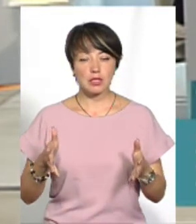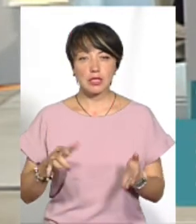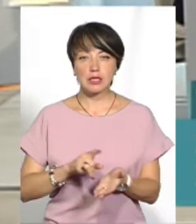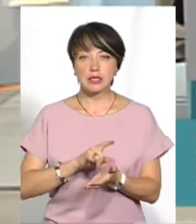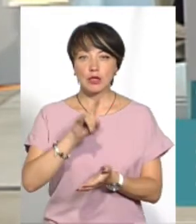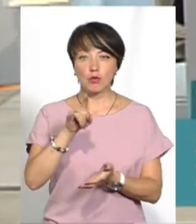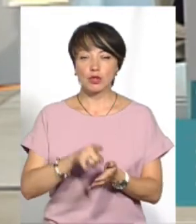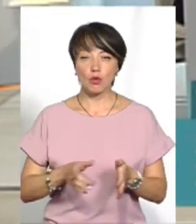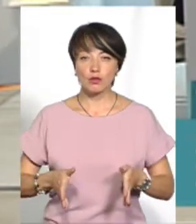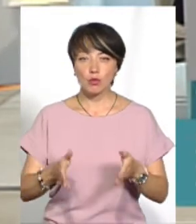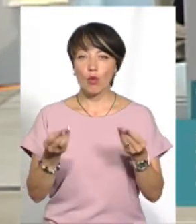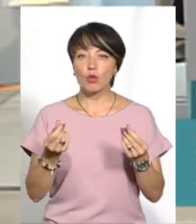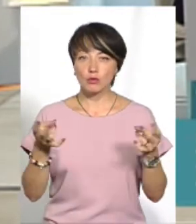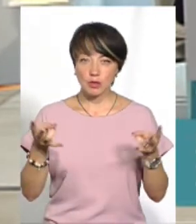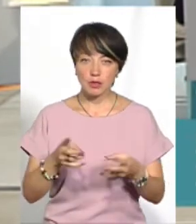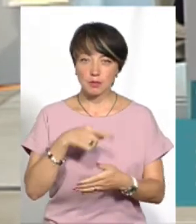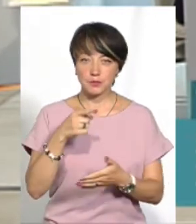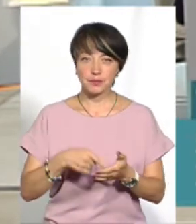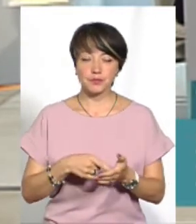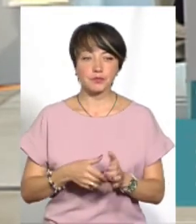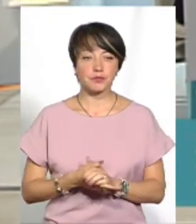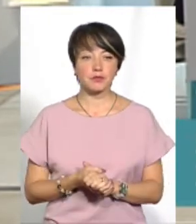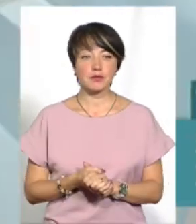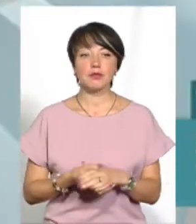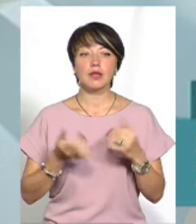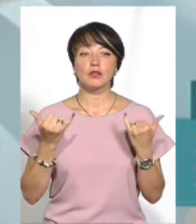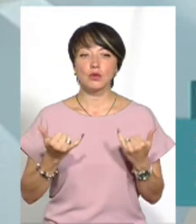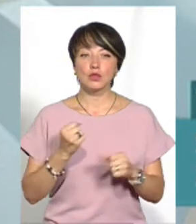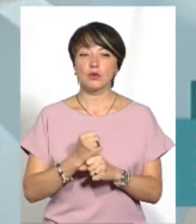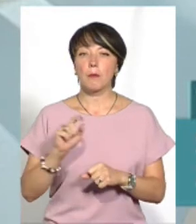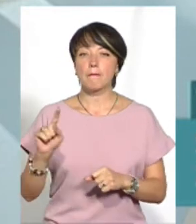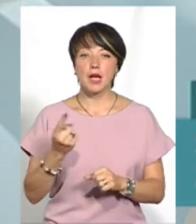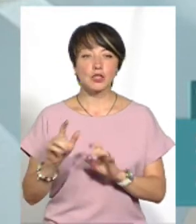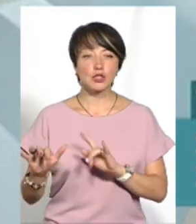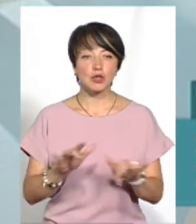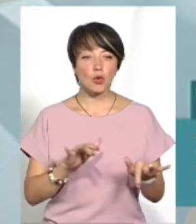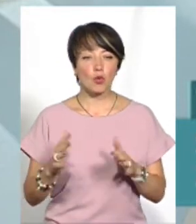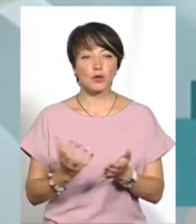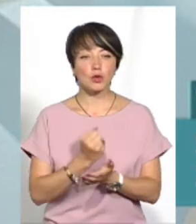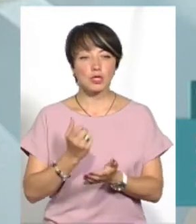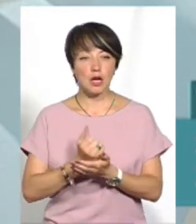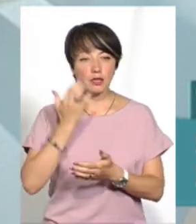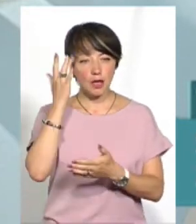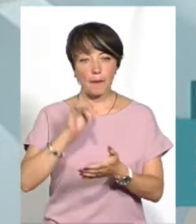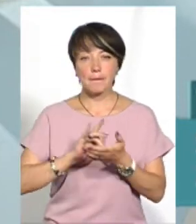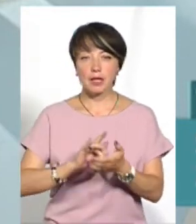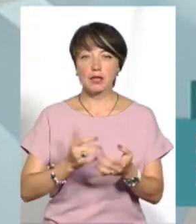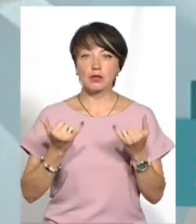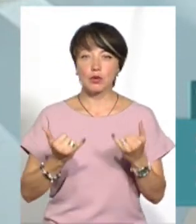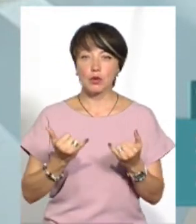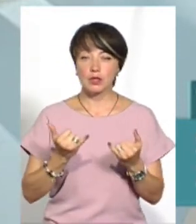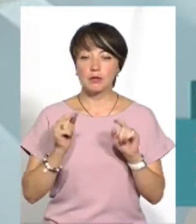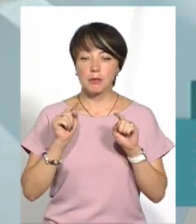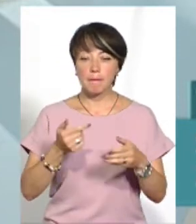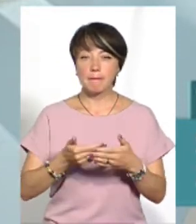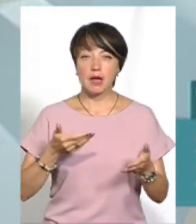злітно-посадкову смугу? Які кошти для цього потрібні? Сьогодні зроблений перший крок для досягнення мети, яку ми сьогодні